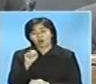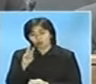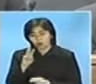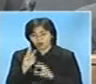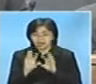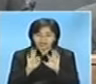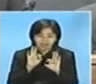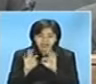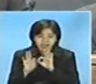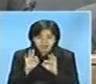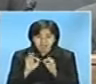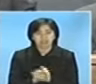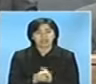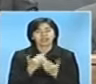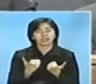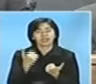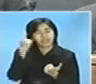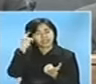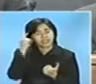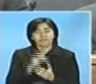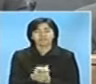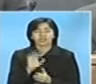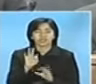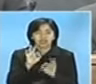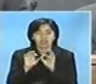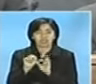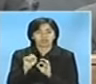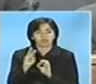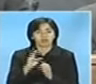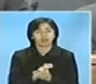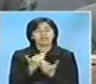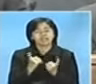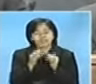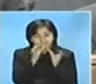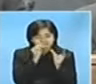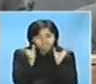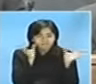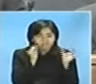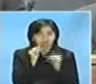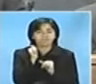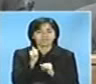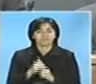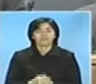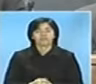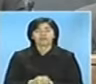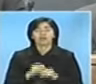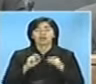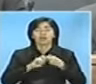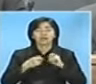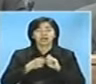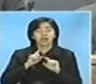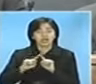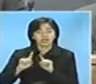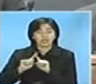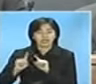าท่านก็มีประเด็นมุมมองที่น่าฟังประเด็นปัญหาต่างๆเหล่านั้นเนี่